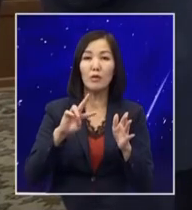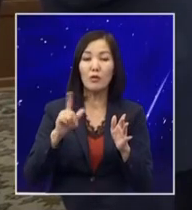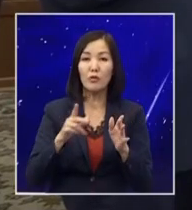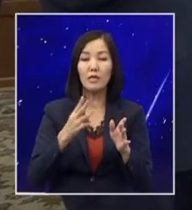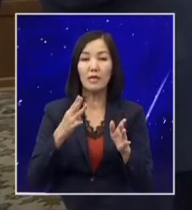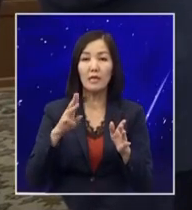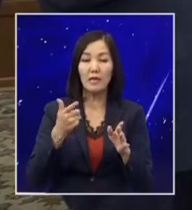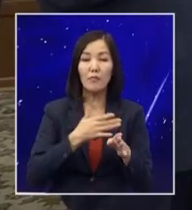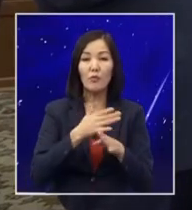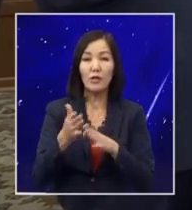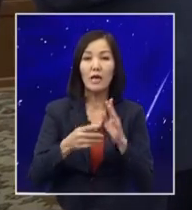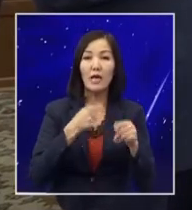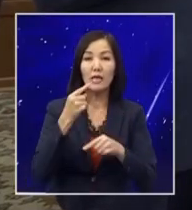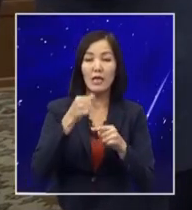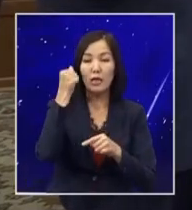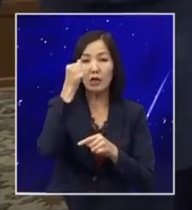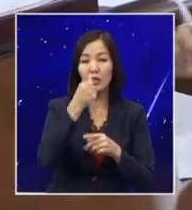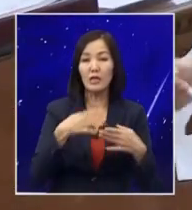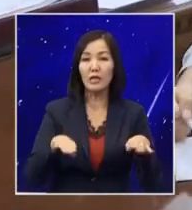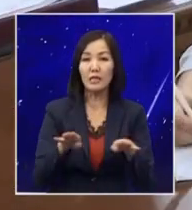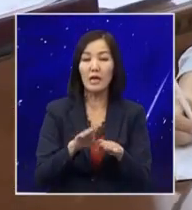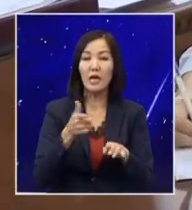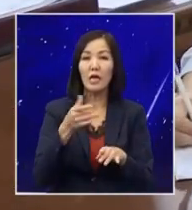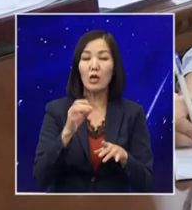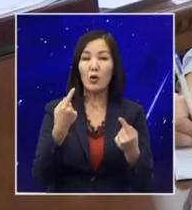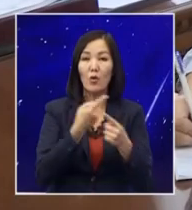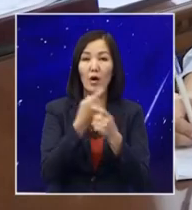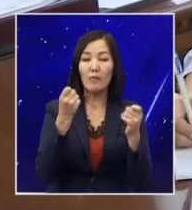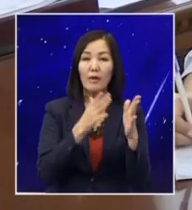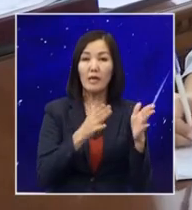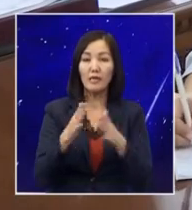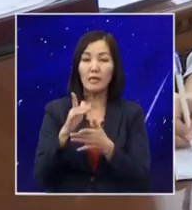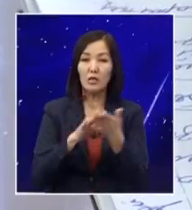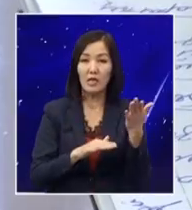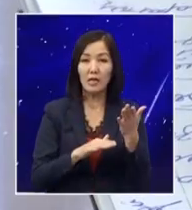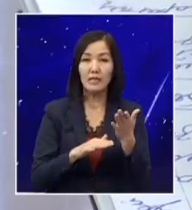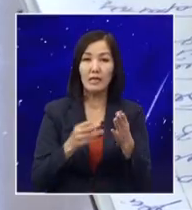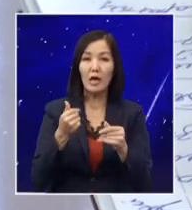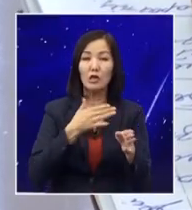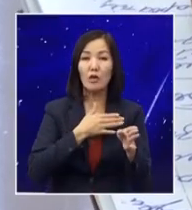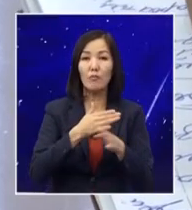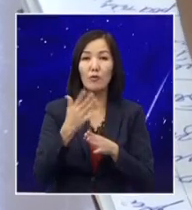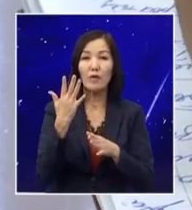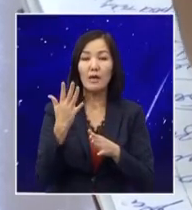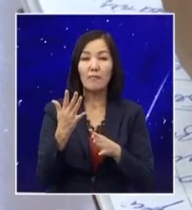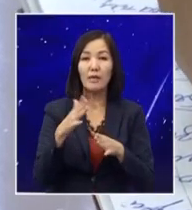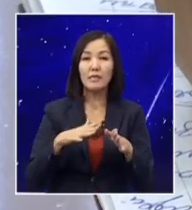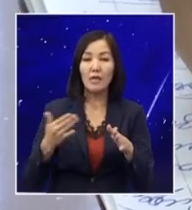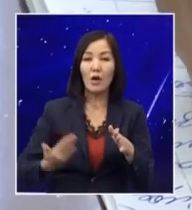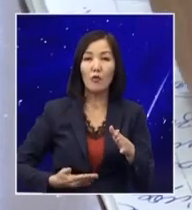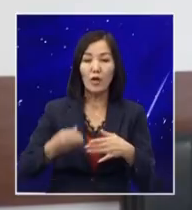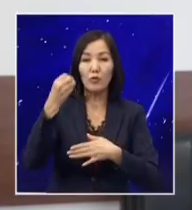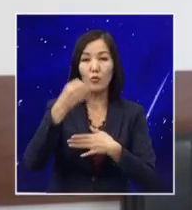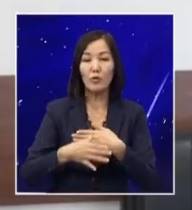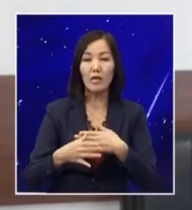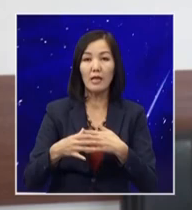бөлінген. Келер жылы да дәл осылай өңірдегі геоақпараттық жүйені оңтайландыру жалғасады. Қаржы бөлініп, 5 аудан орталығының